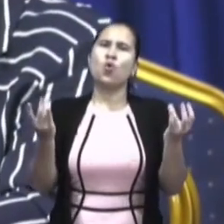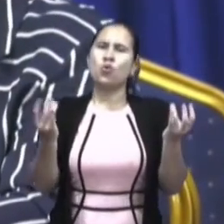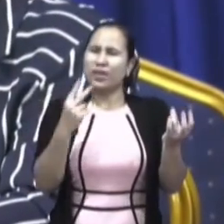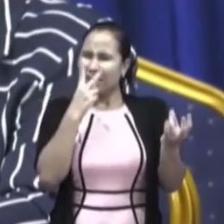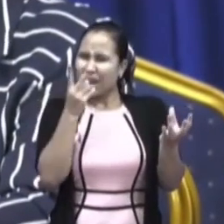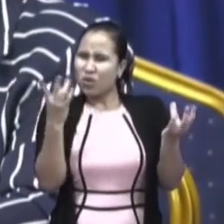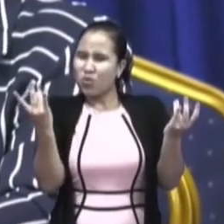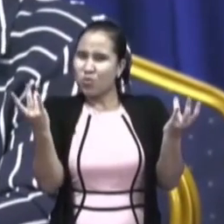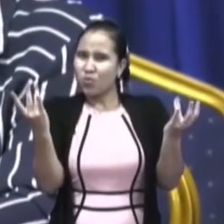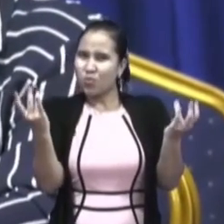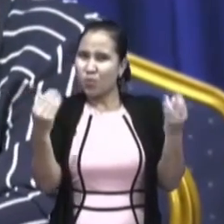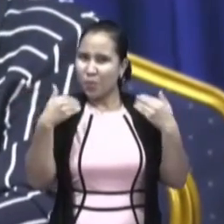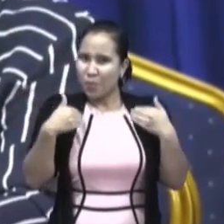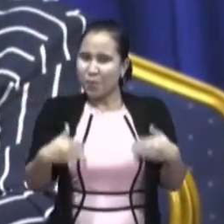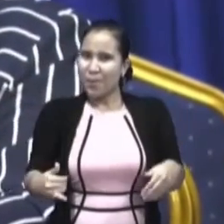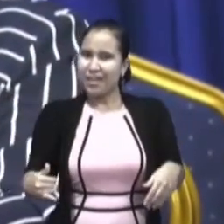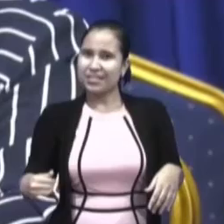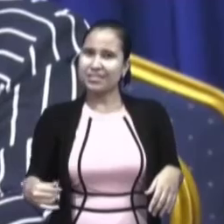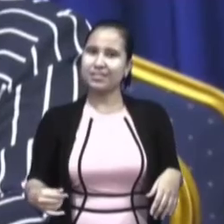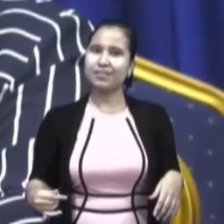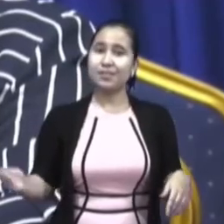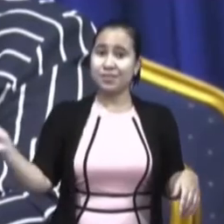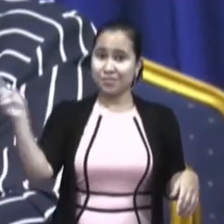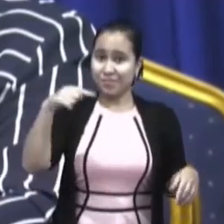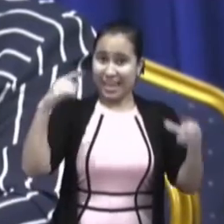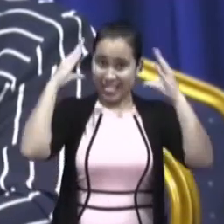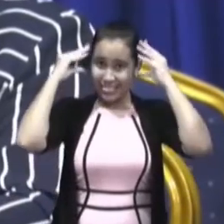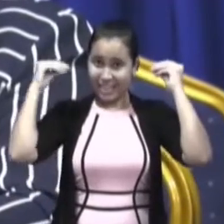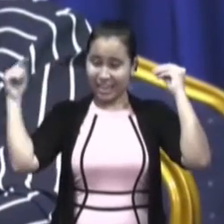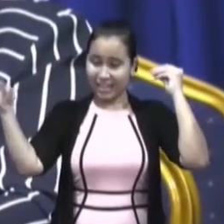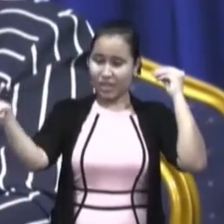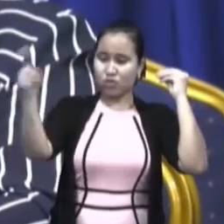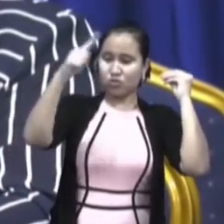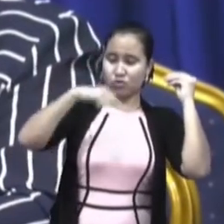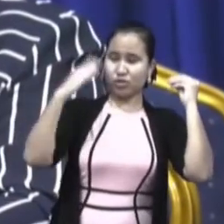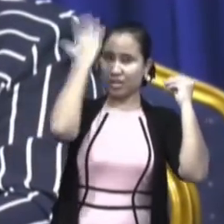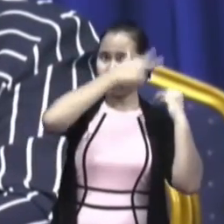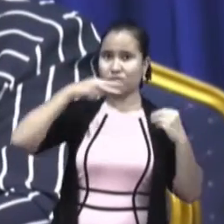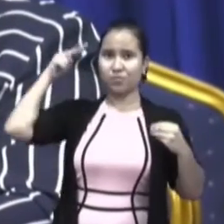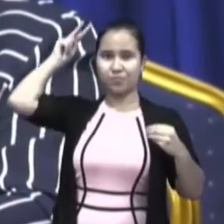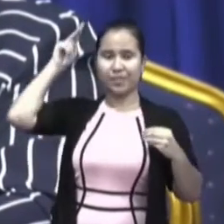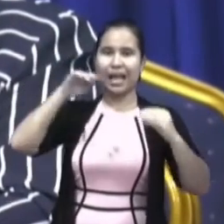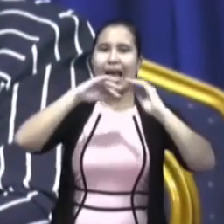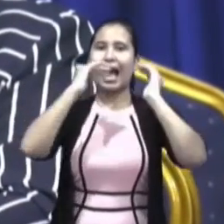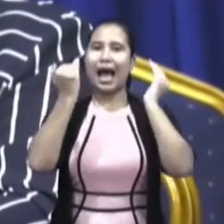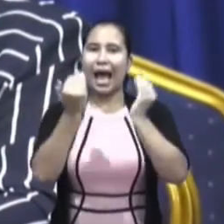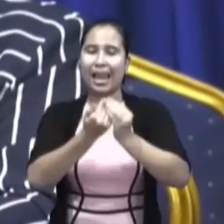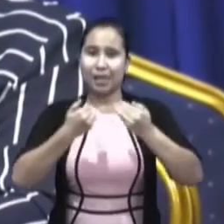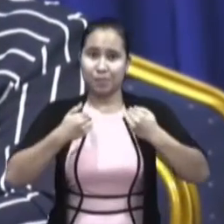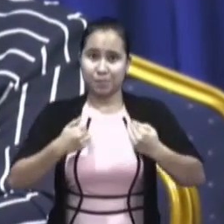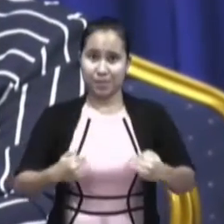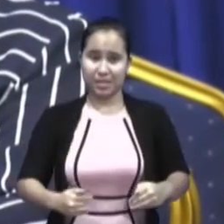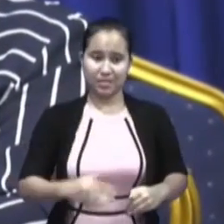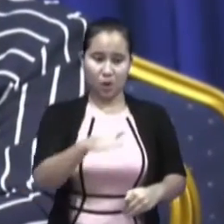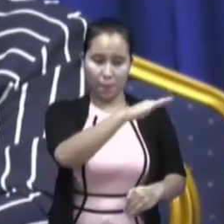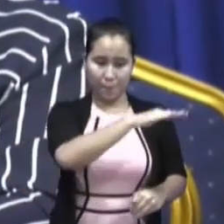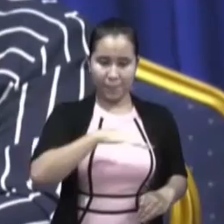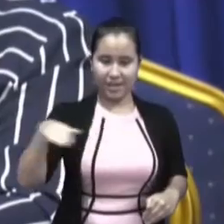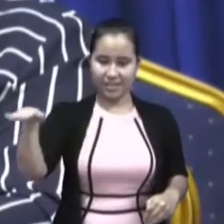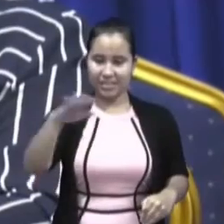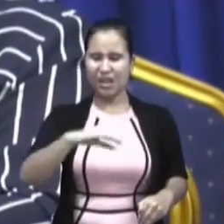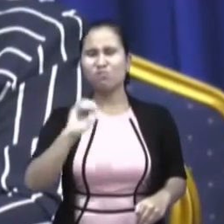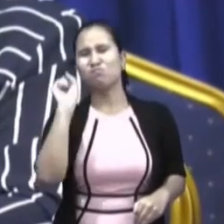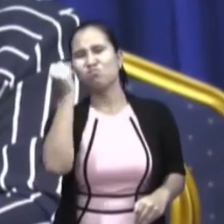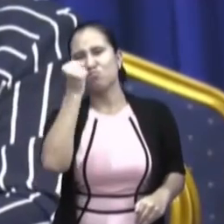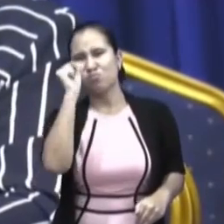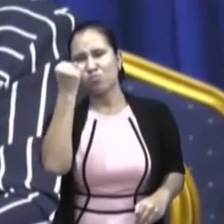mensen weer via Nederland terug kunnen brengen naar Suriname. Dat geldt dus voor alle mensen die op plekken zijn waar het moeilijk is,